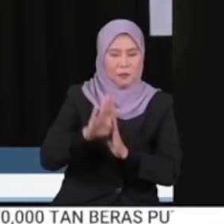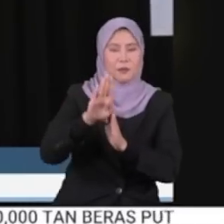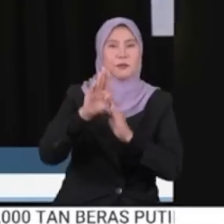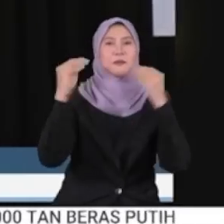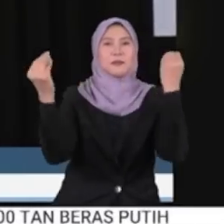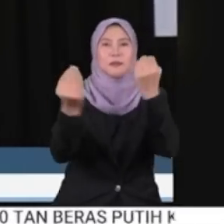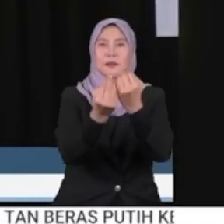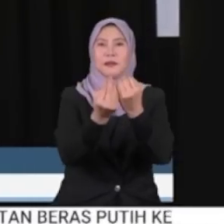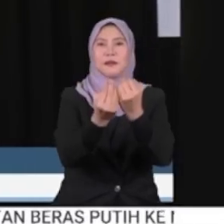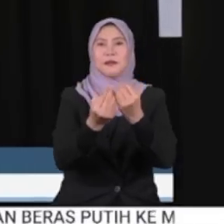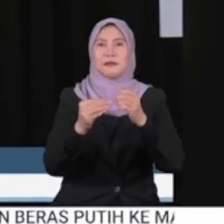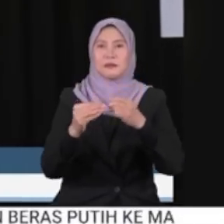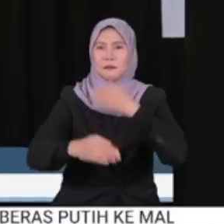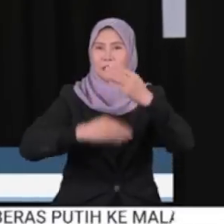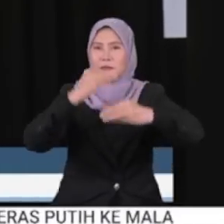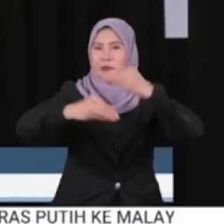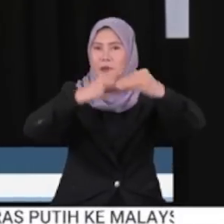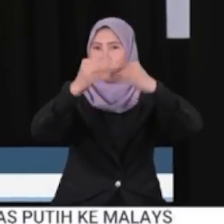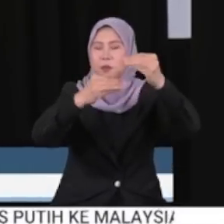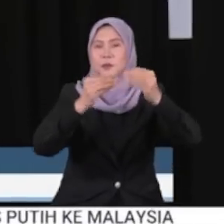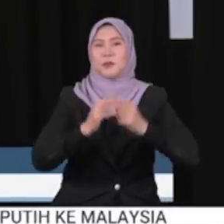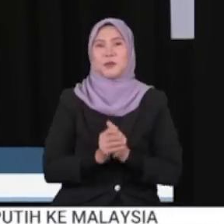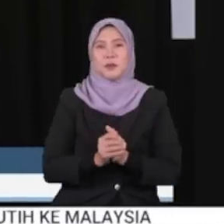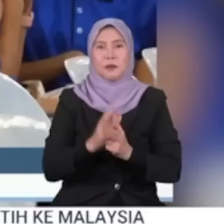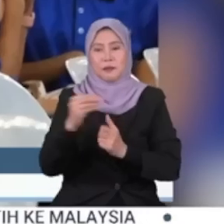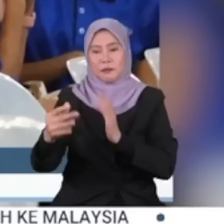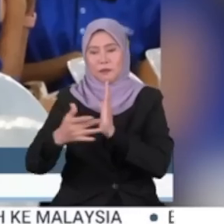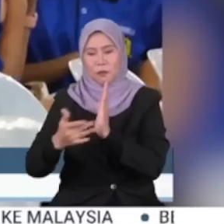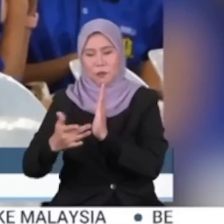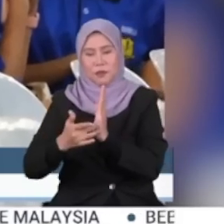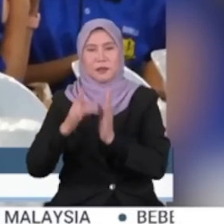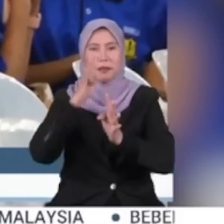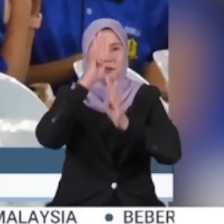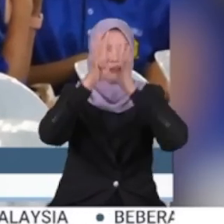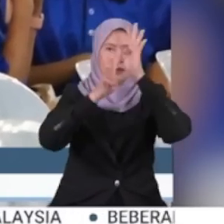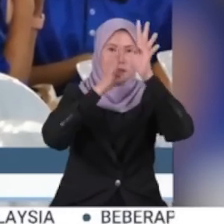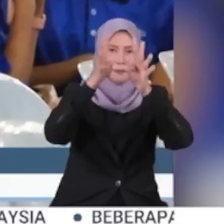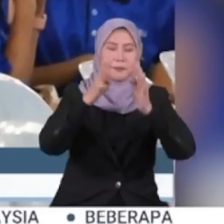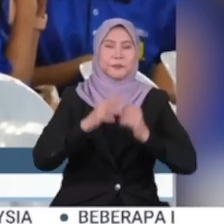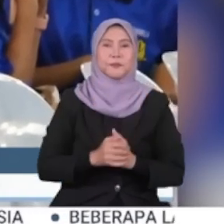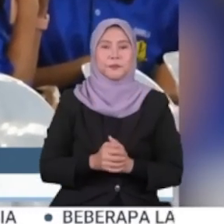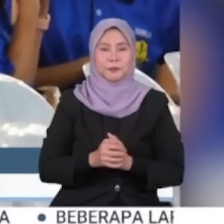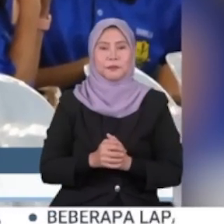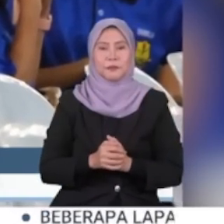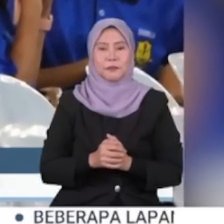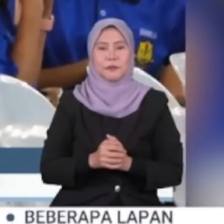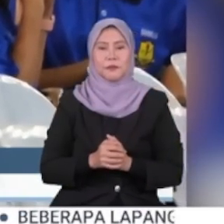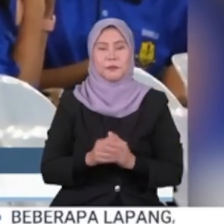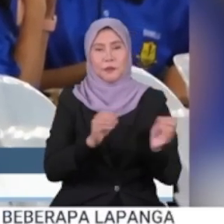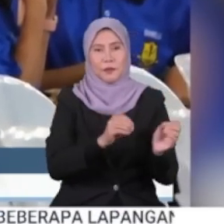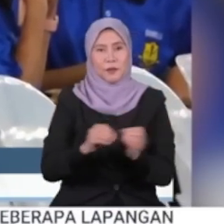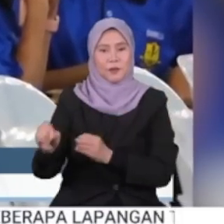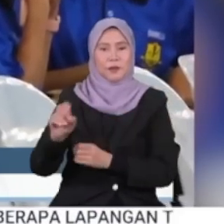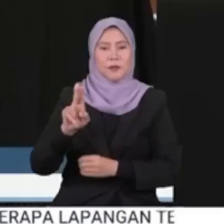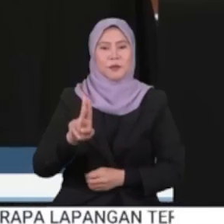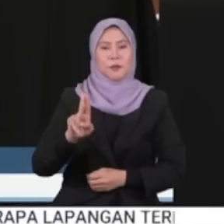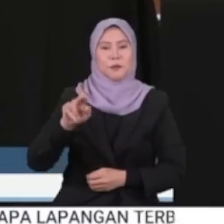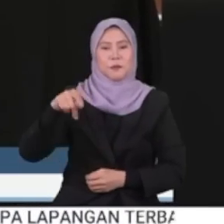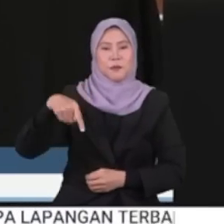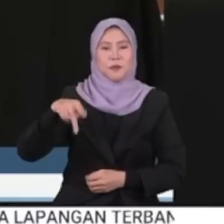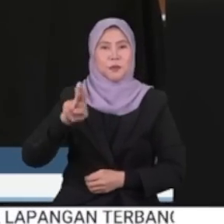membangunkan masyarakat yang berkembang maju didorong oleh teknologi dan inovasi. Sementara itu, penganjuran